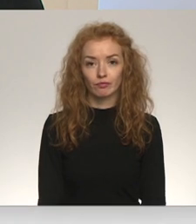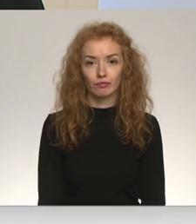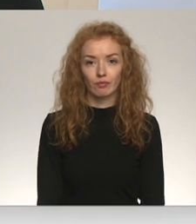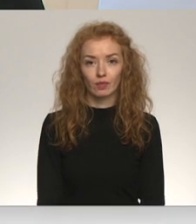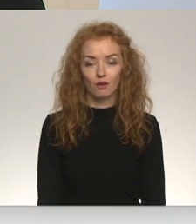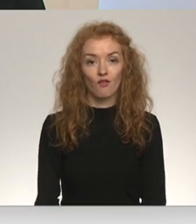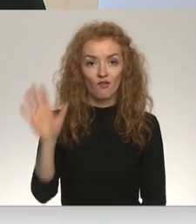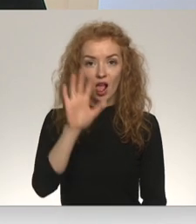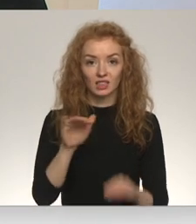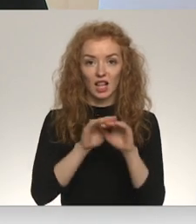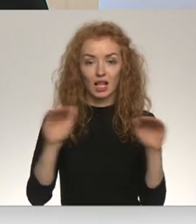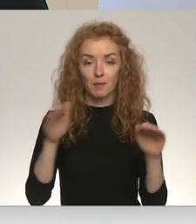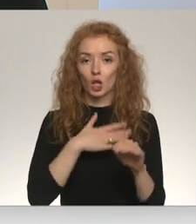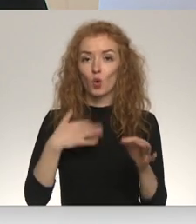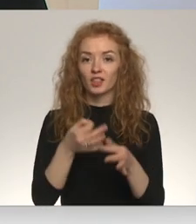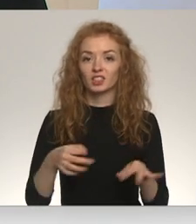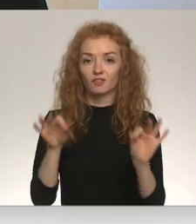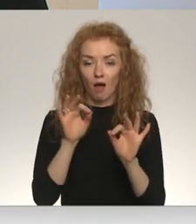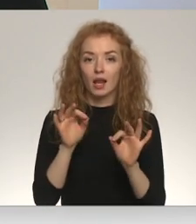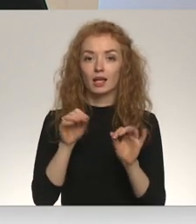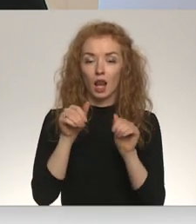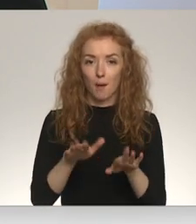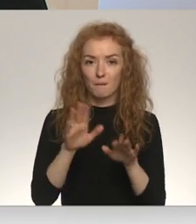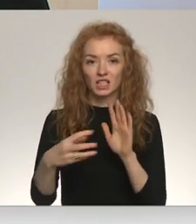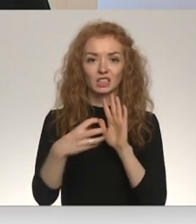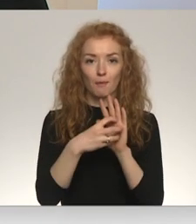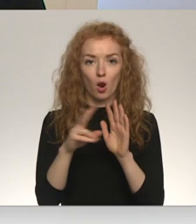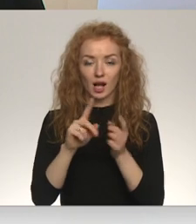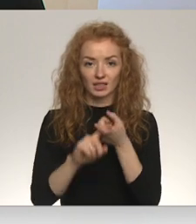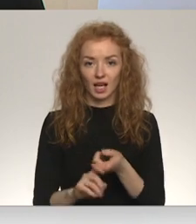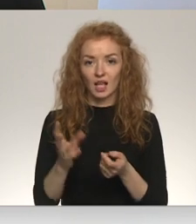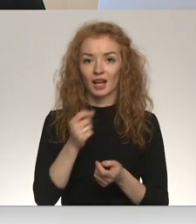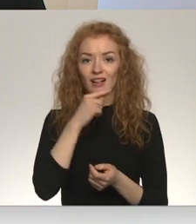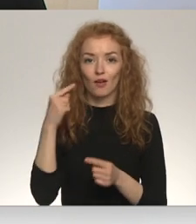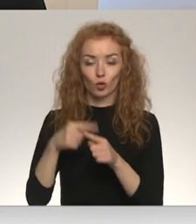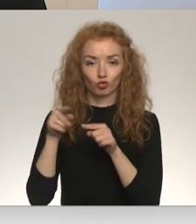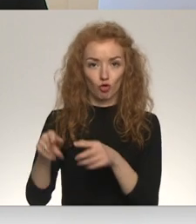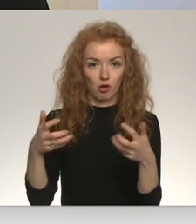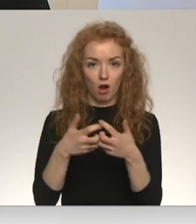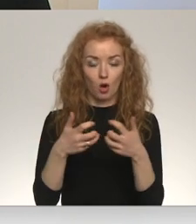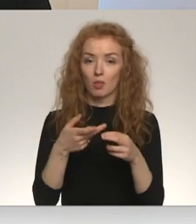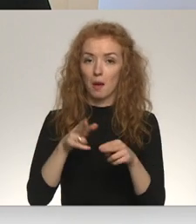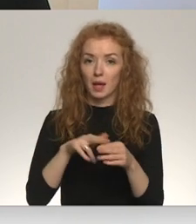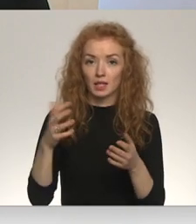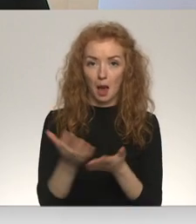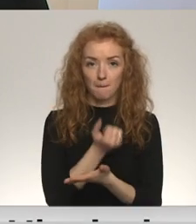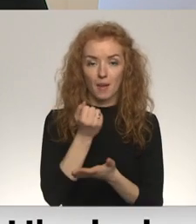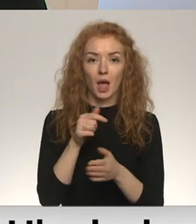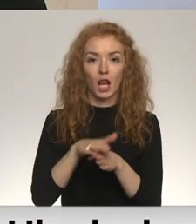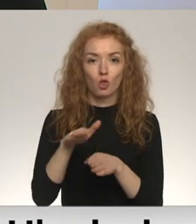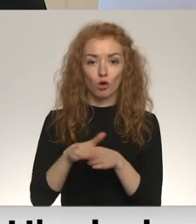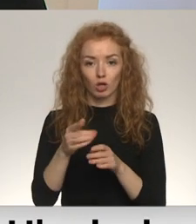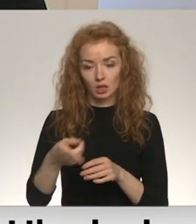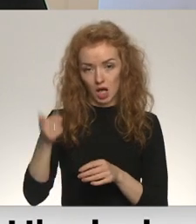Nacionālajā līmenī ļoti svarīgs jautājums ir par simboliem, kas saistīti ar Krieviju un šo karu. Tāpēc ir jāpanāk to lietošanas